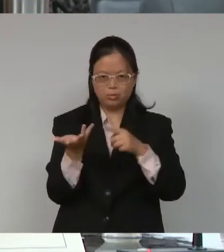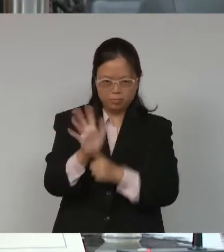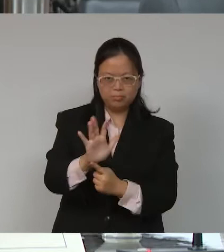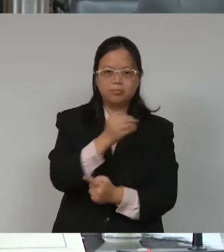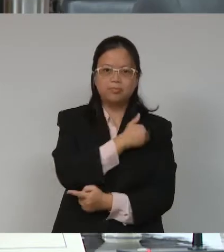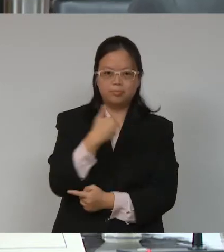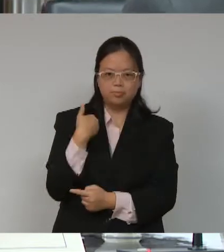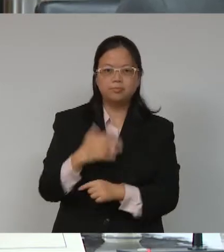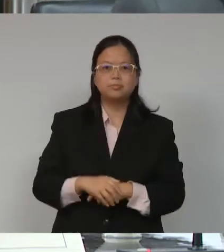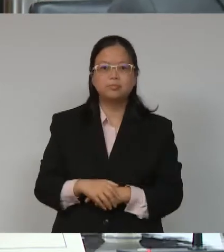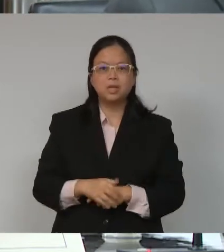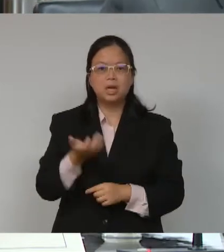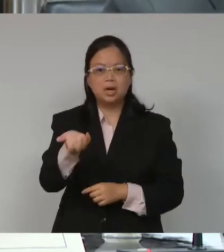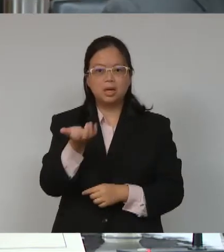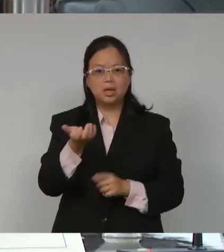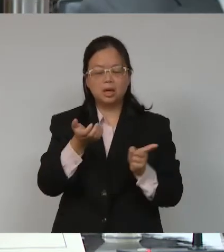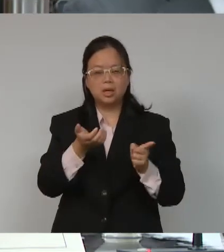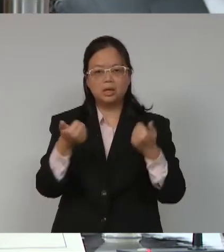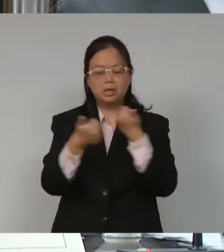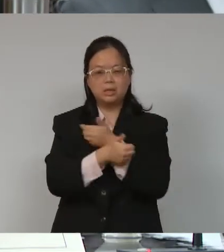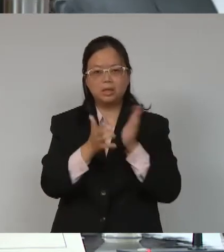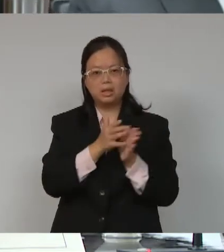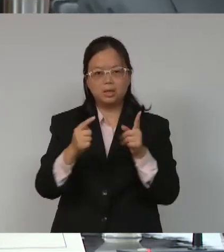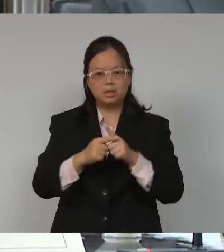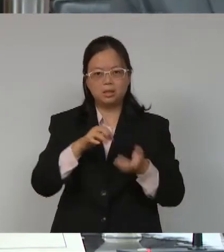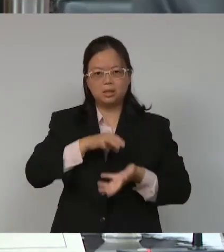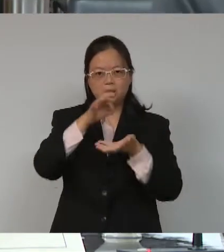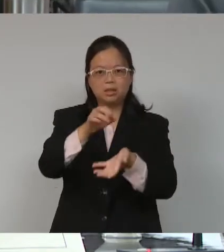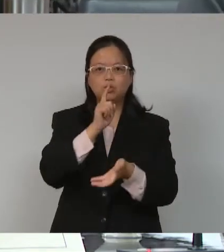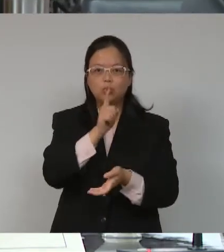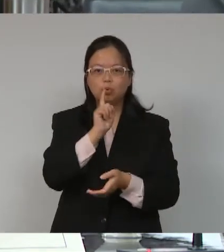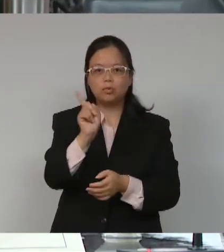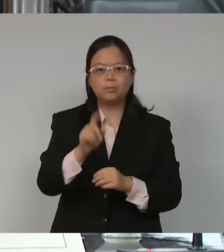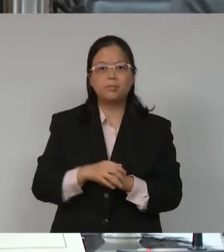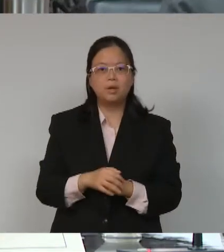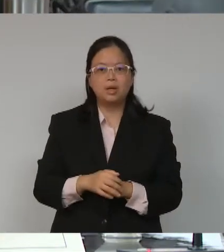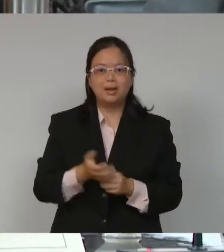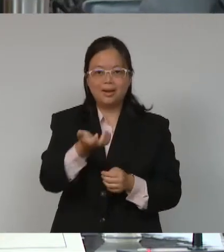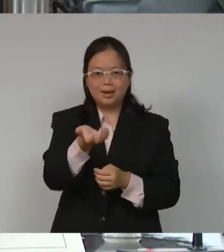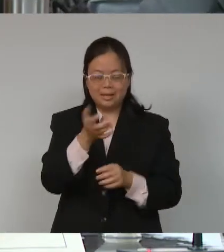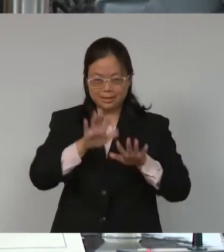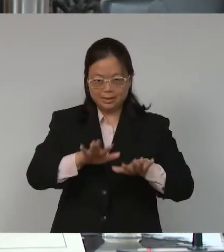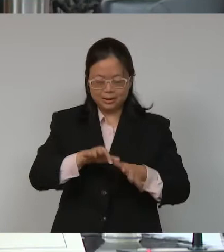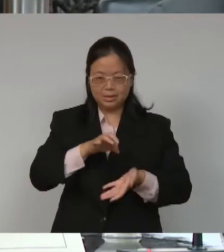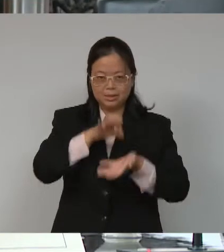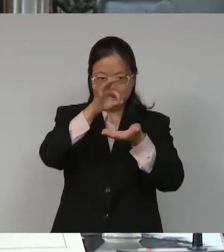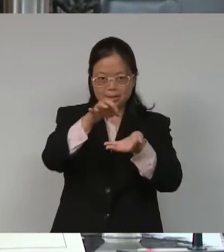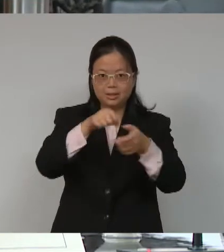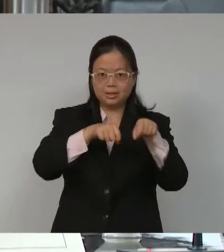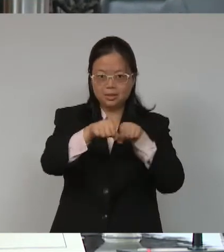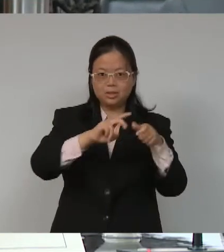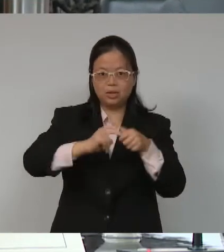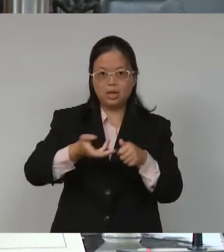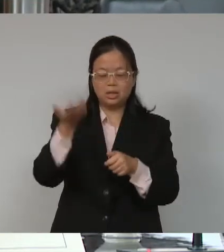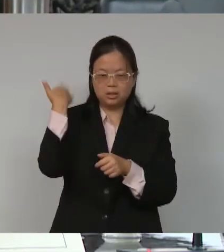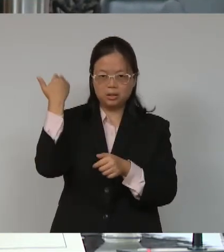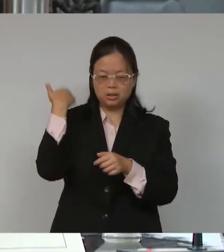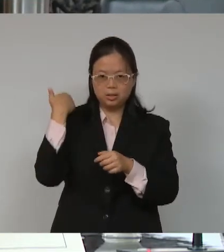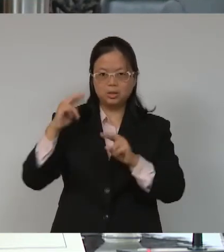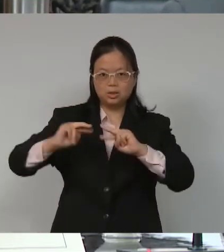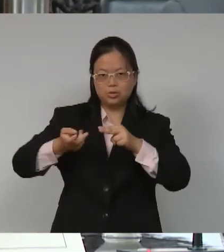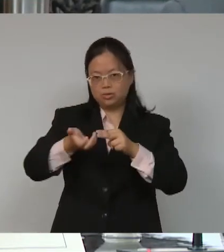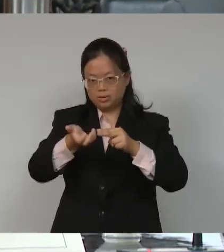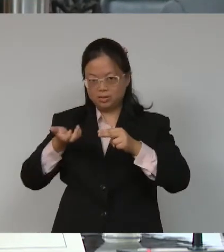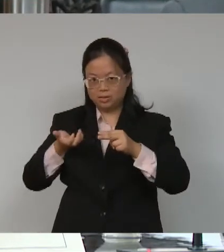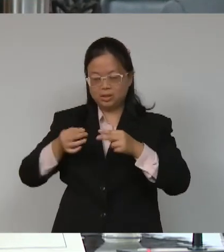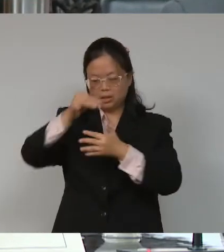个领衔人的代理人有提到哦，今天提出来的案子呢，其实是跟原来修正前的这个案子的内容